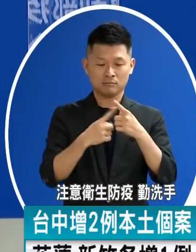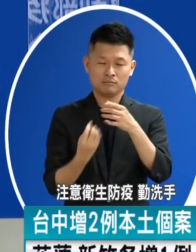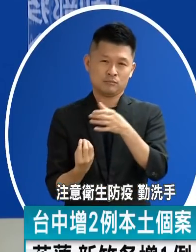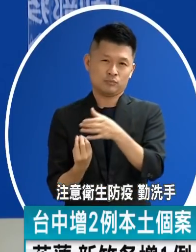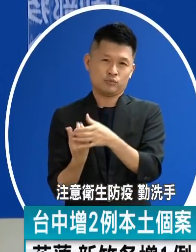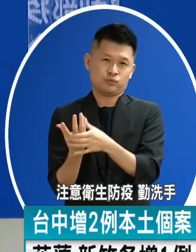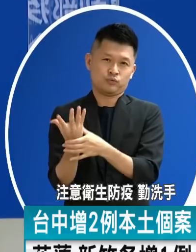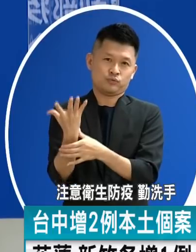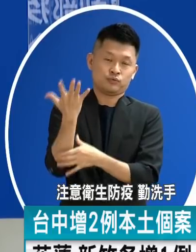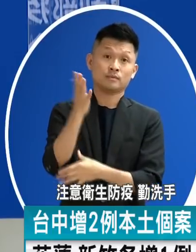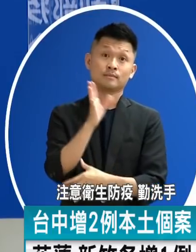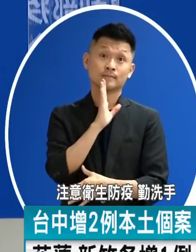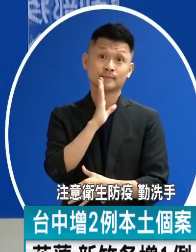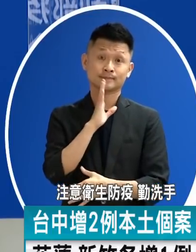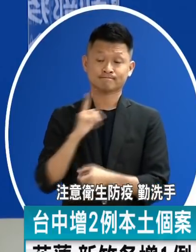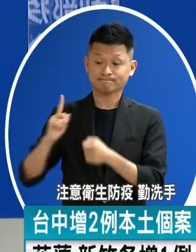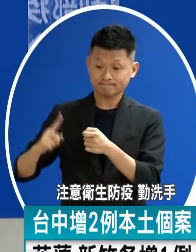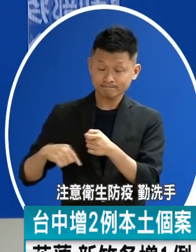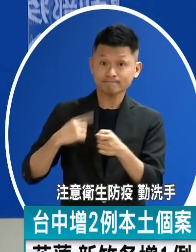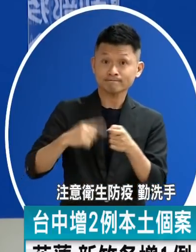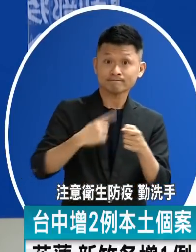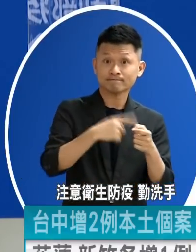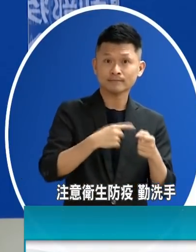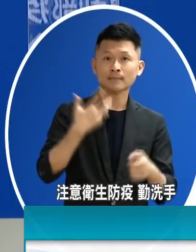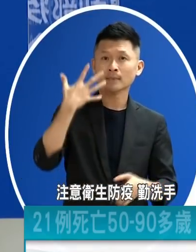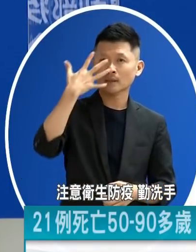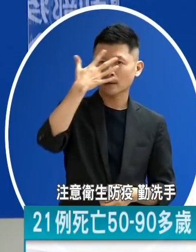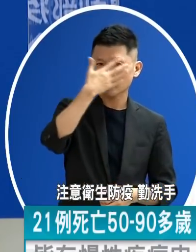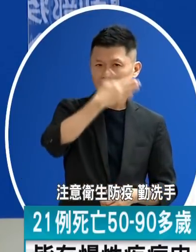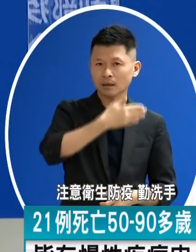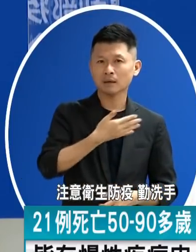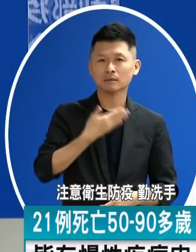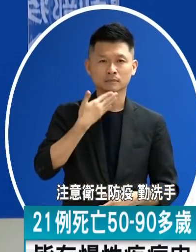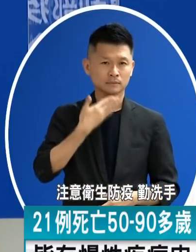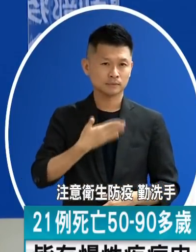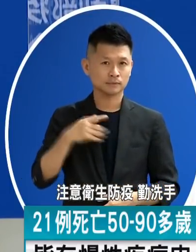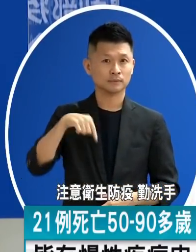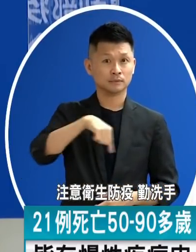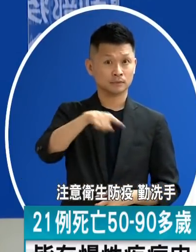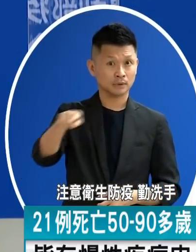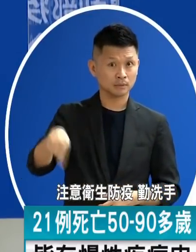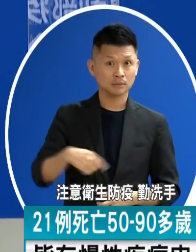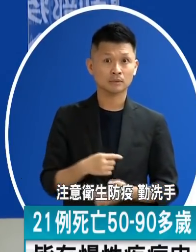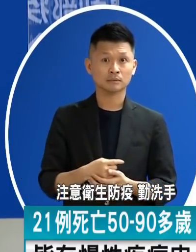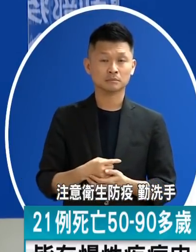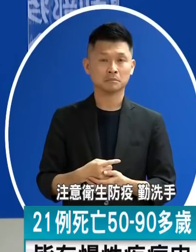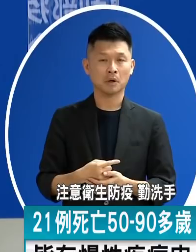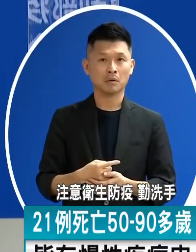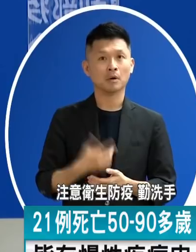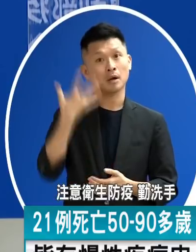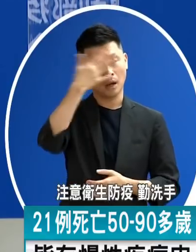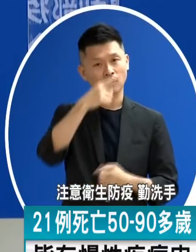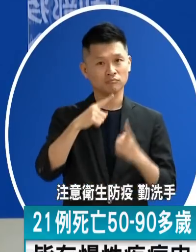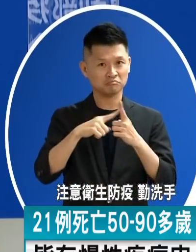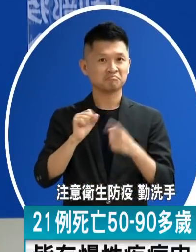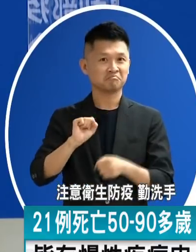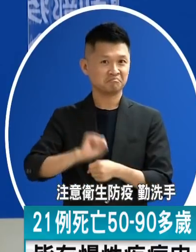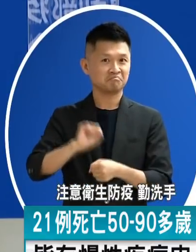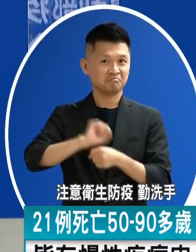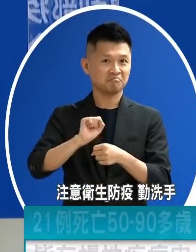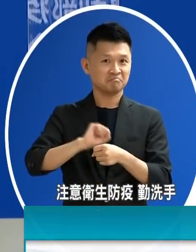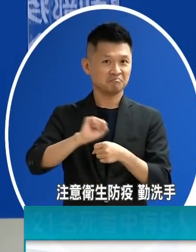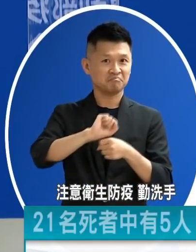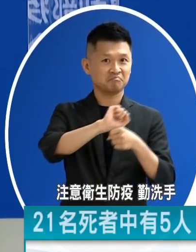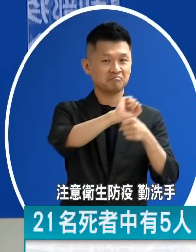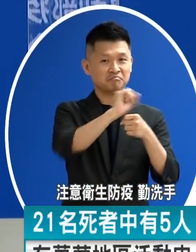社会，所以每一年那个高年龄的这个长者是都在逐渐增加哦，这个是第